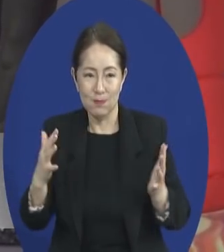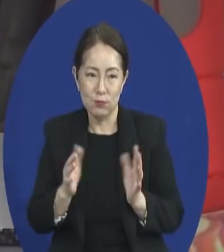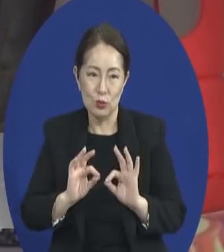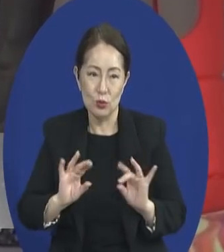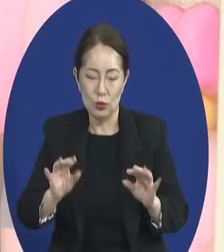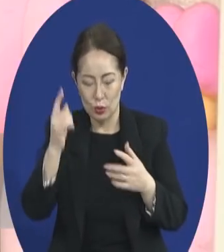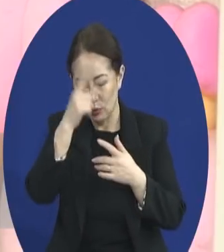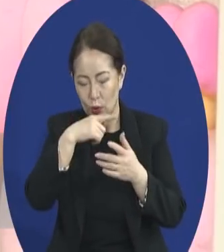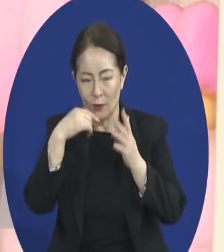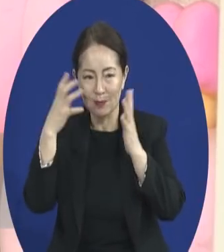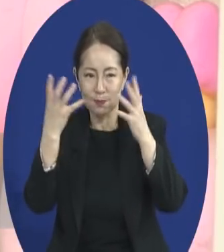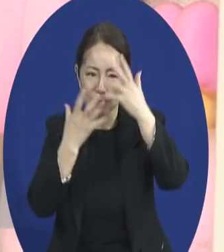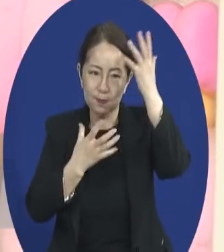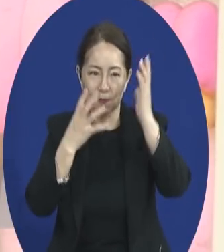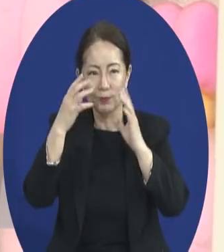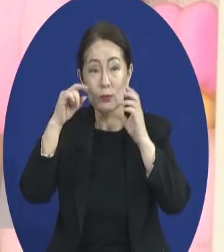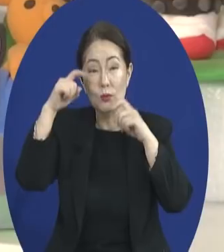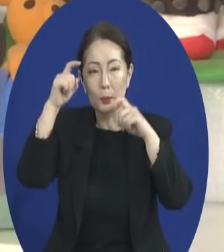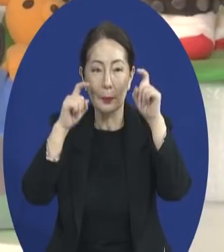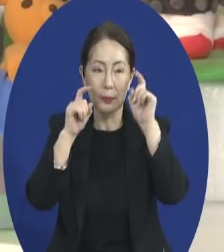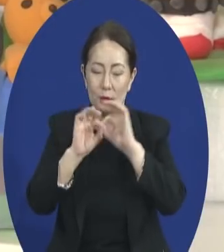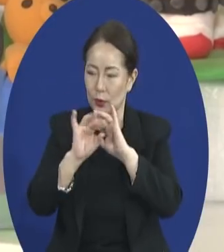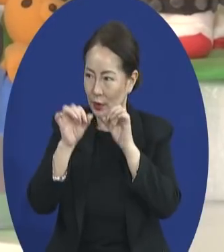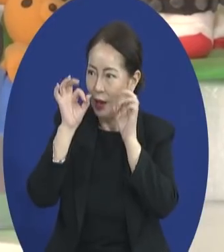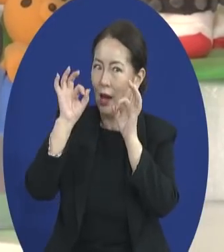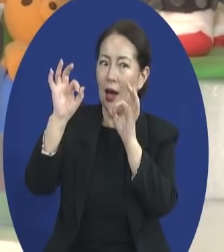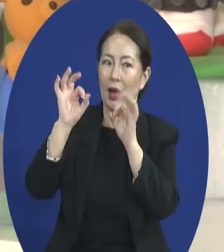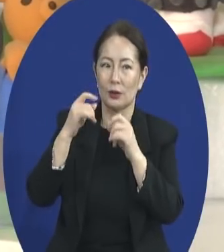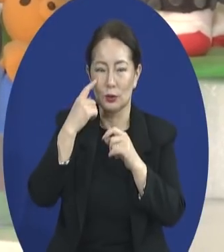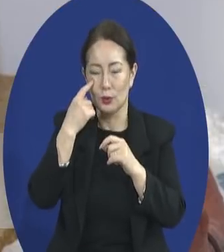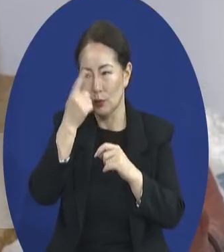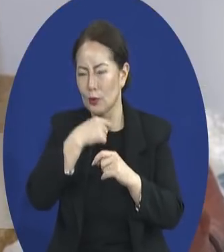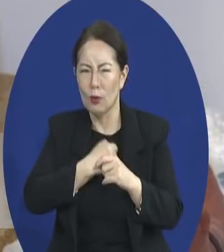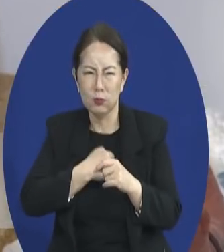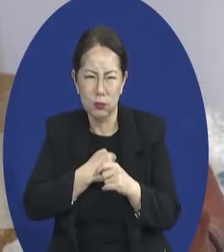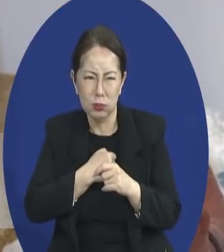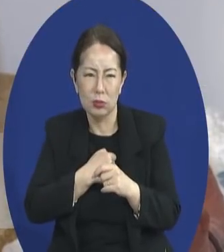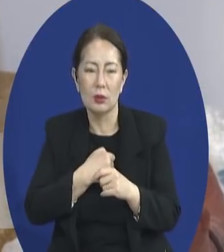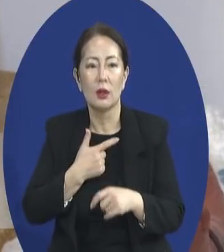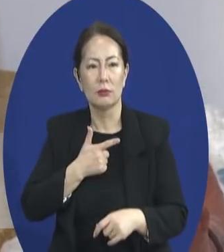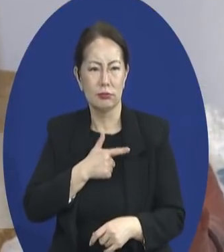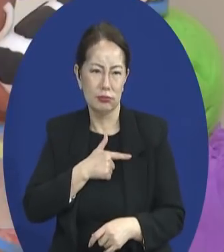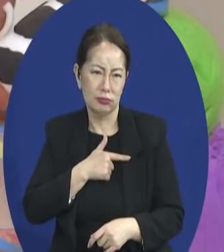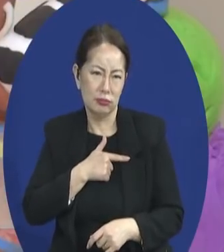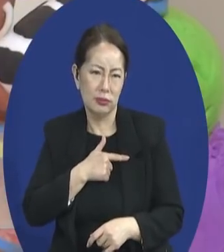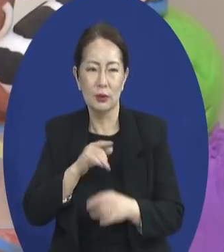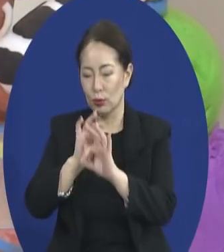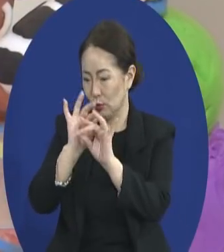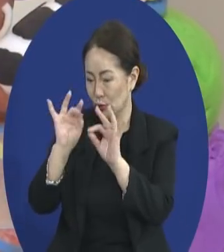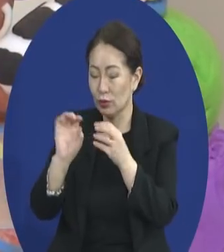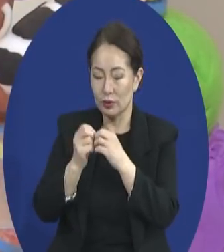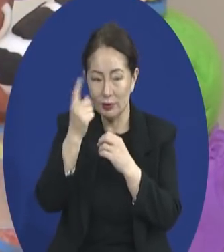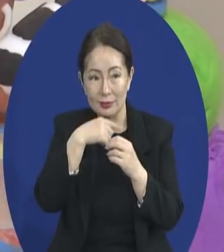одоо өөр нүрийн хөвөртэй мөн гайхсан юм уу ууралт юм уу гомдсон юм уу ингээ өөрөөр хийж олддог